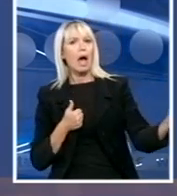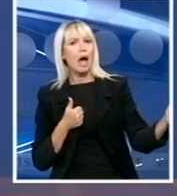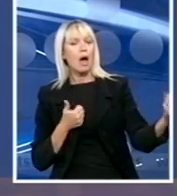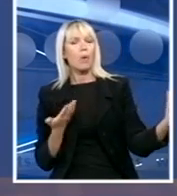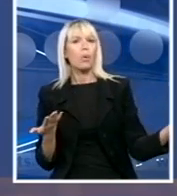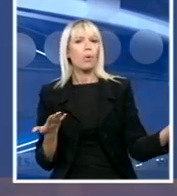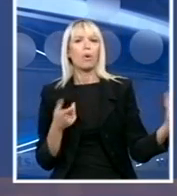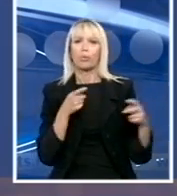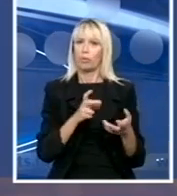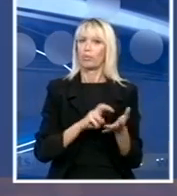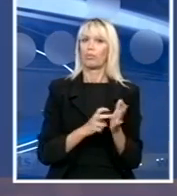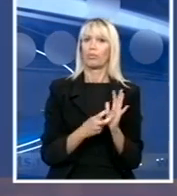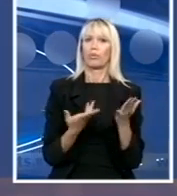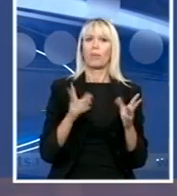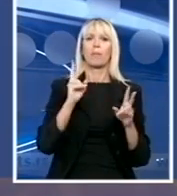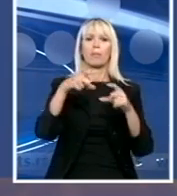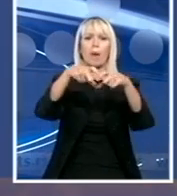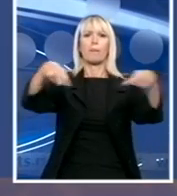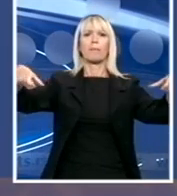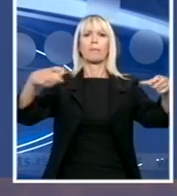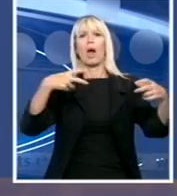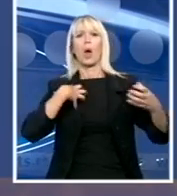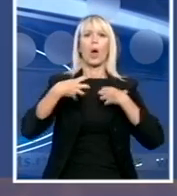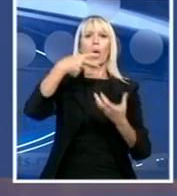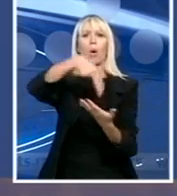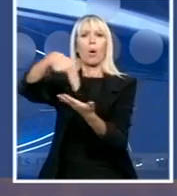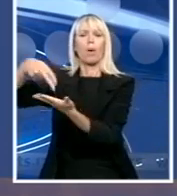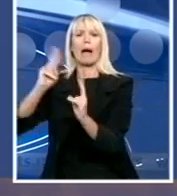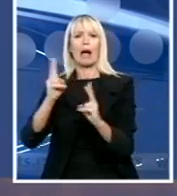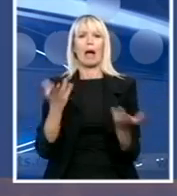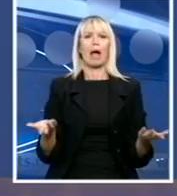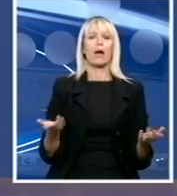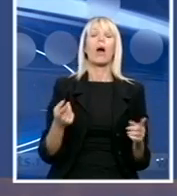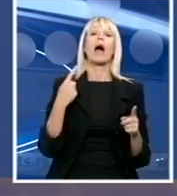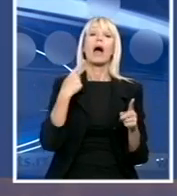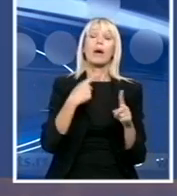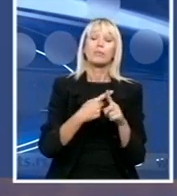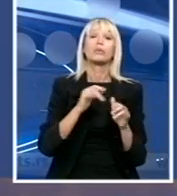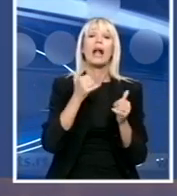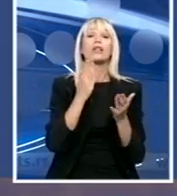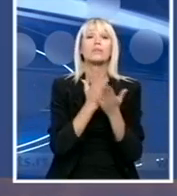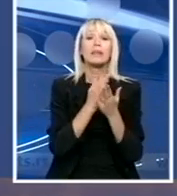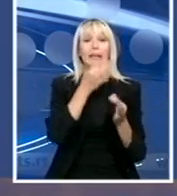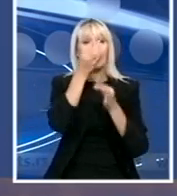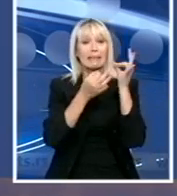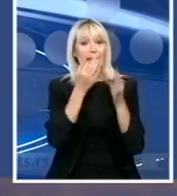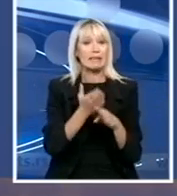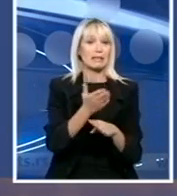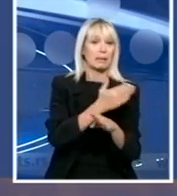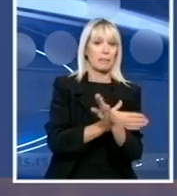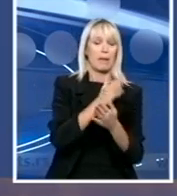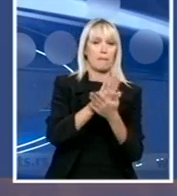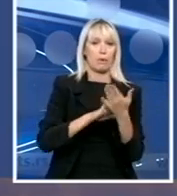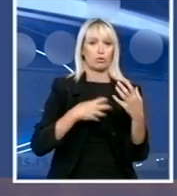od problema prosto na sceni kada glumite. Da li će biti testirani pre sezone? I drugo pitanje odnosi se